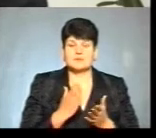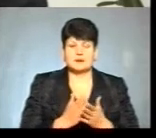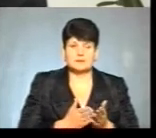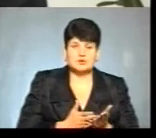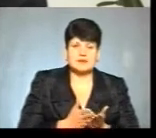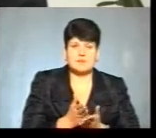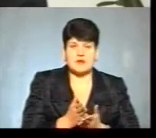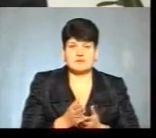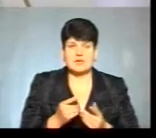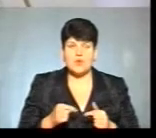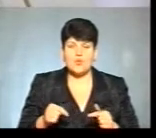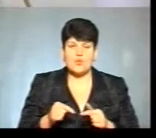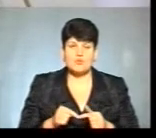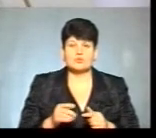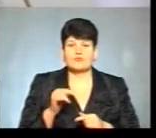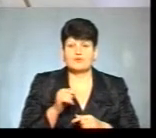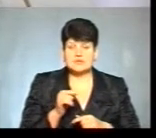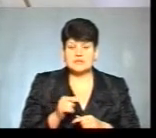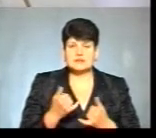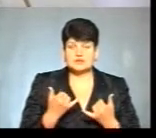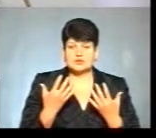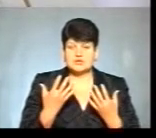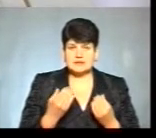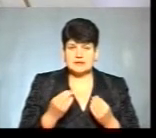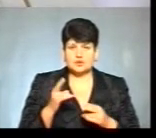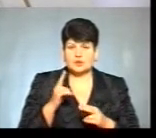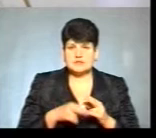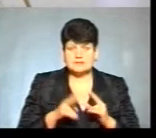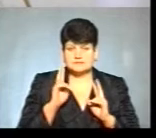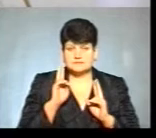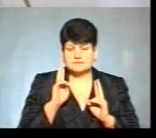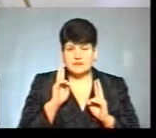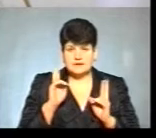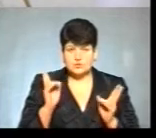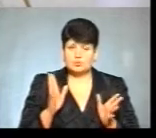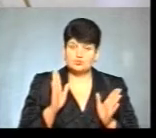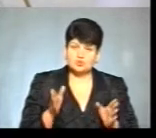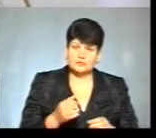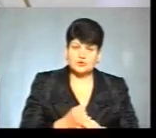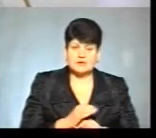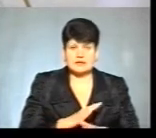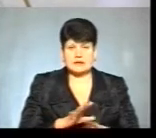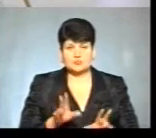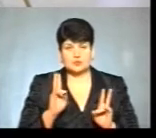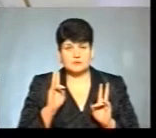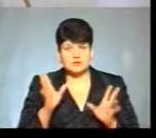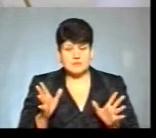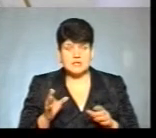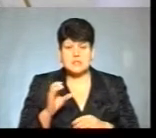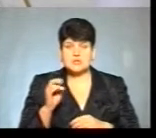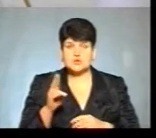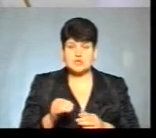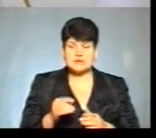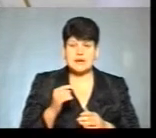на округ, вони в якійсь мірі на сьогоднішній день до кінця невідомо. Вони будуть працювати чи не будуть працювати. Тобто соцеконом розвиток, який